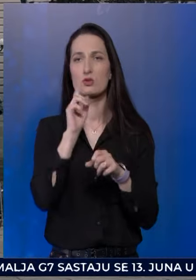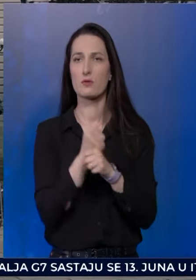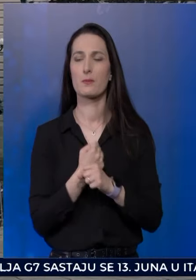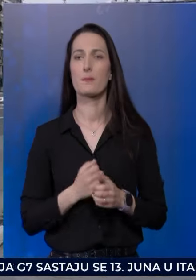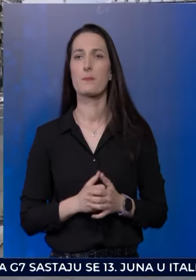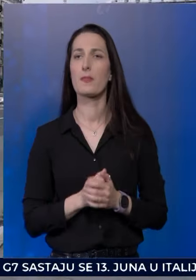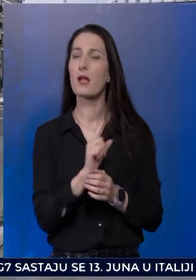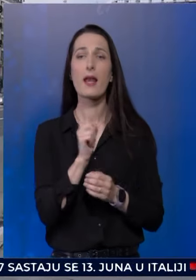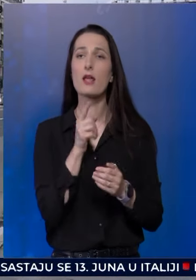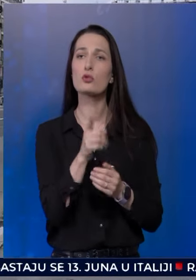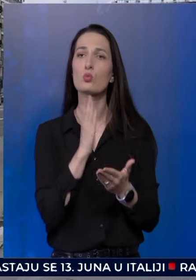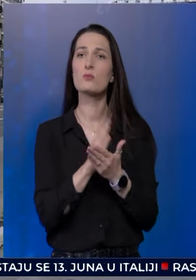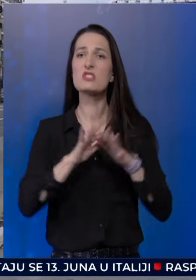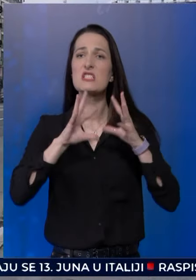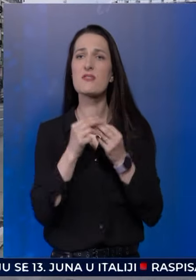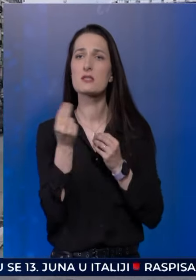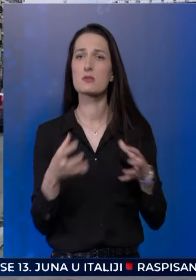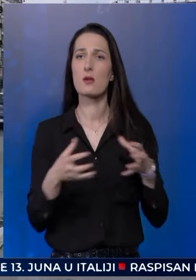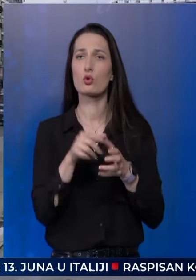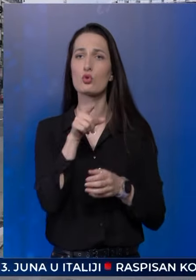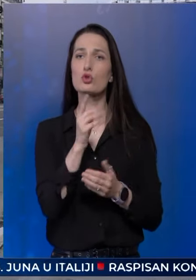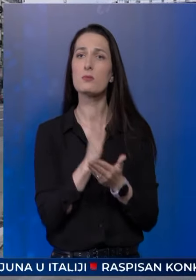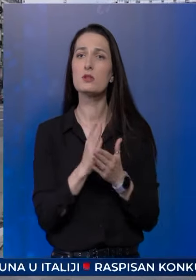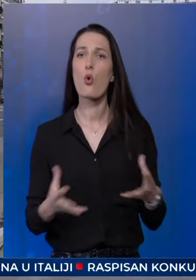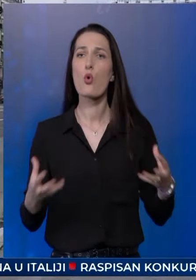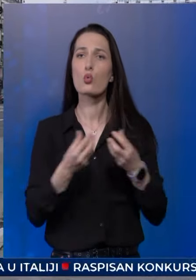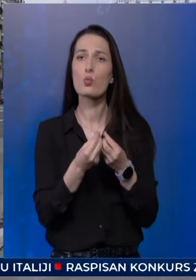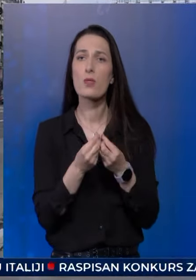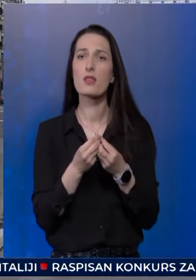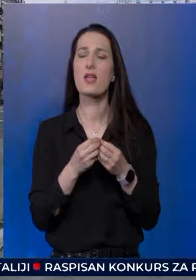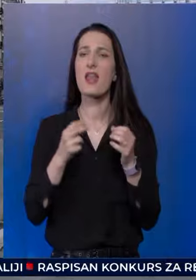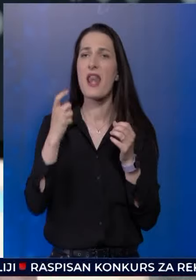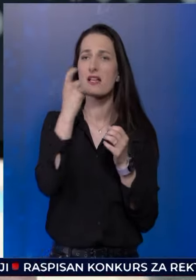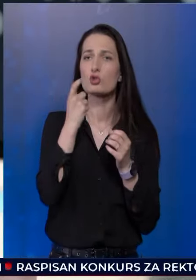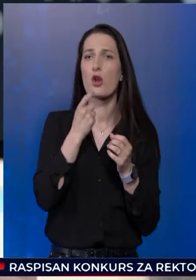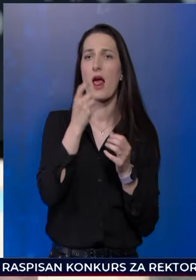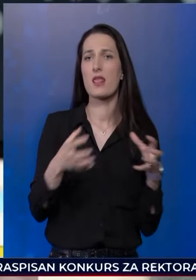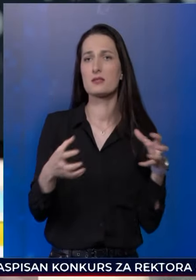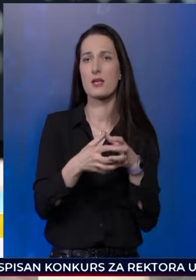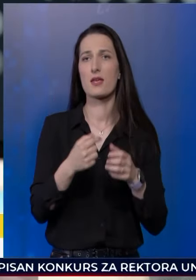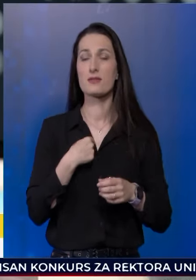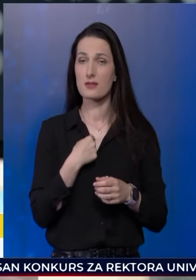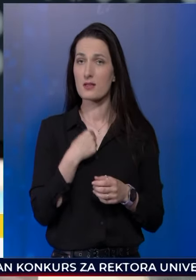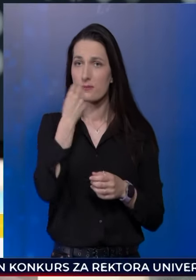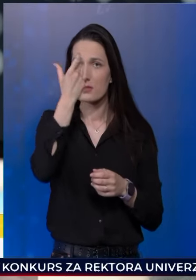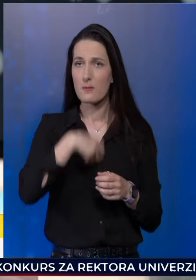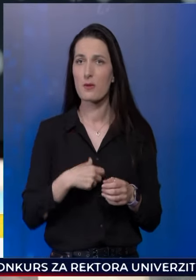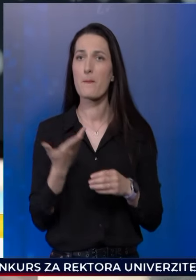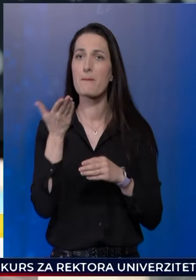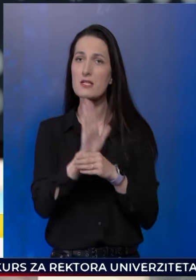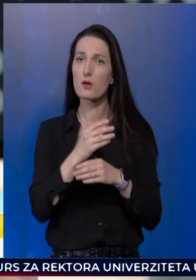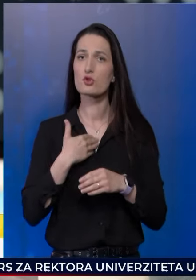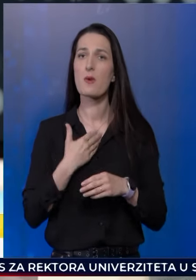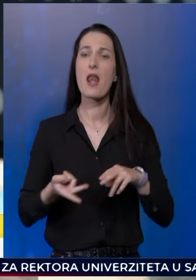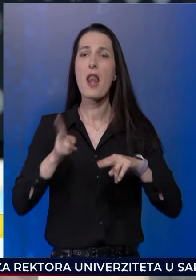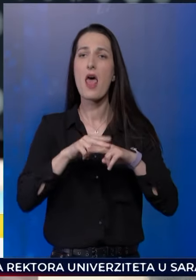sabor. To će biti okupljanje nacionalista i klera. Ja sam Srbin. Predsjedavajući sam najvišeg